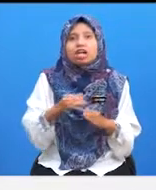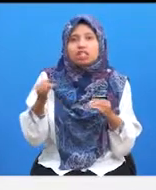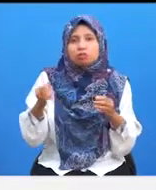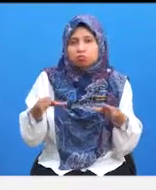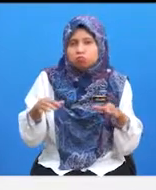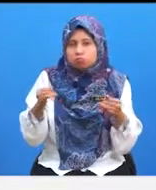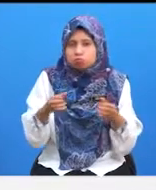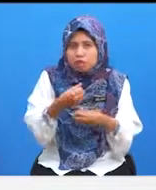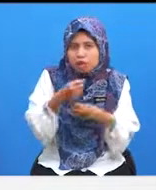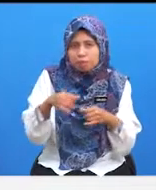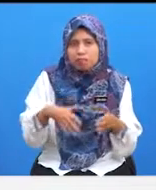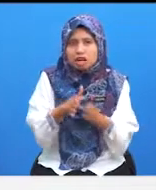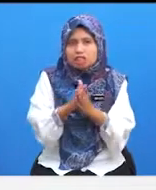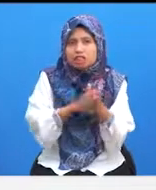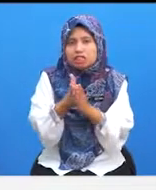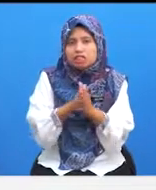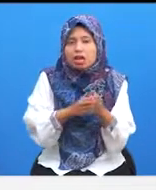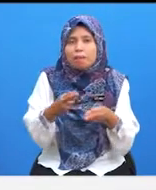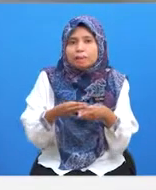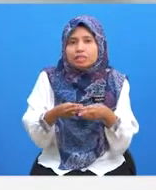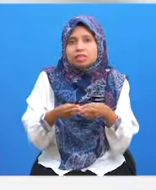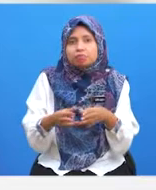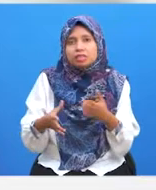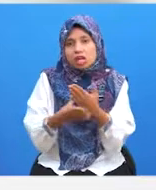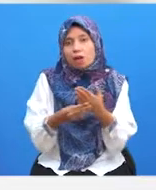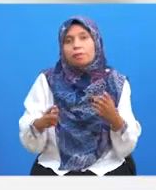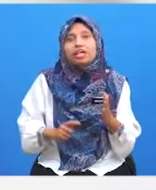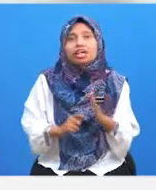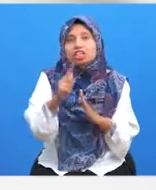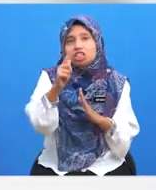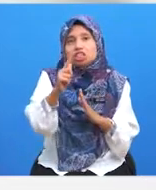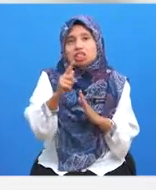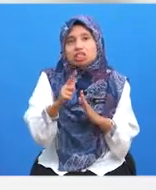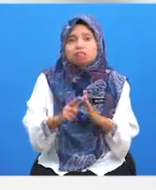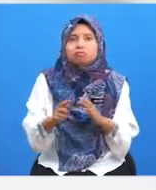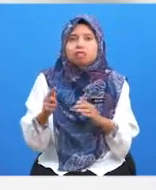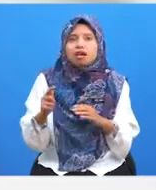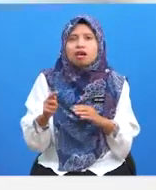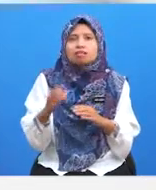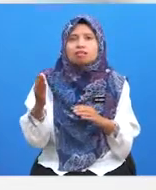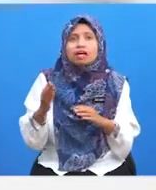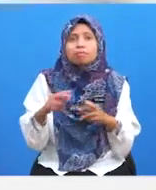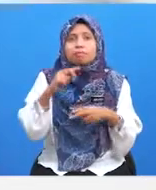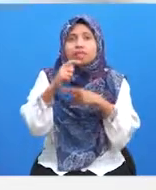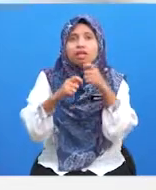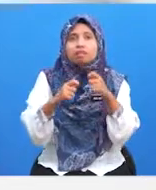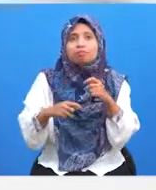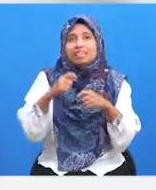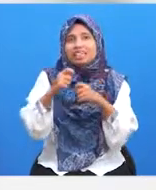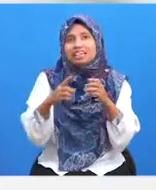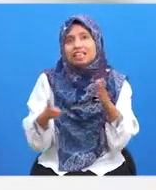penting berkemah Iran tinggi quality sungguh manusia begini dapat meningkatkan daya pengeluaran sebuah